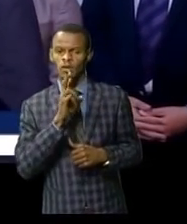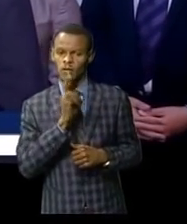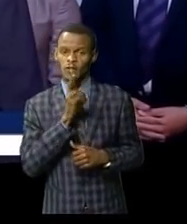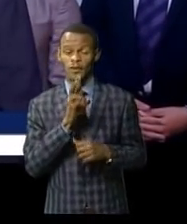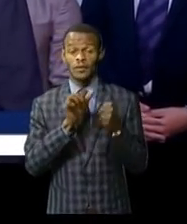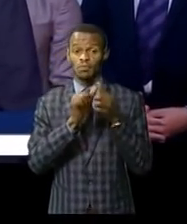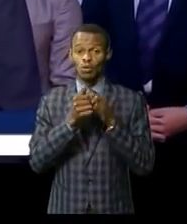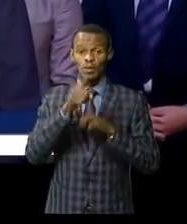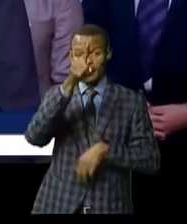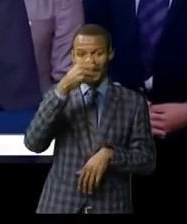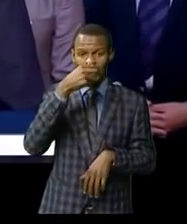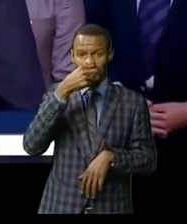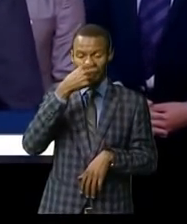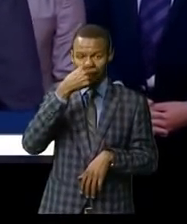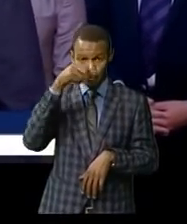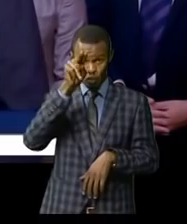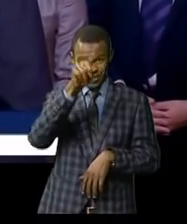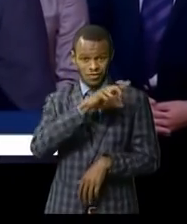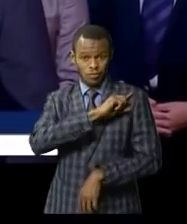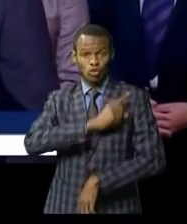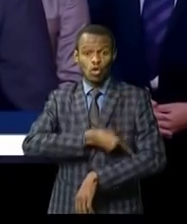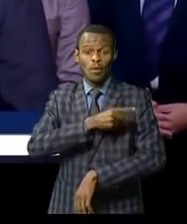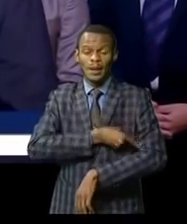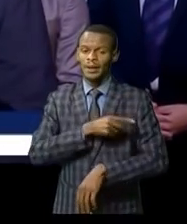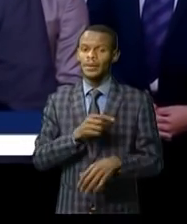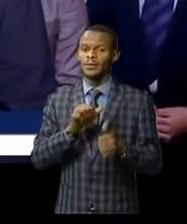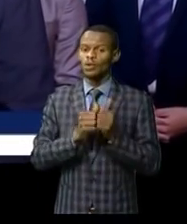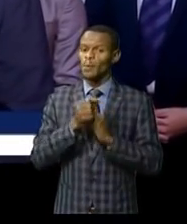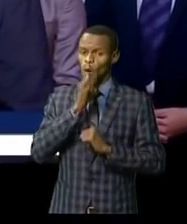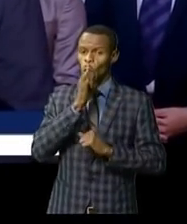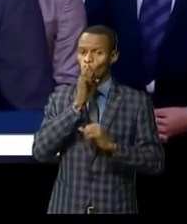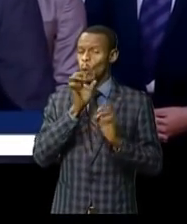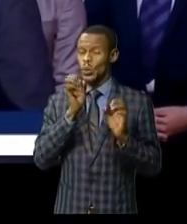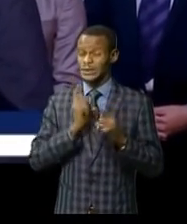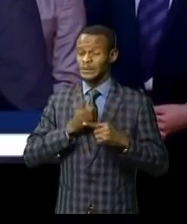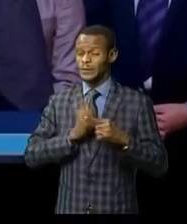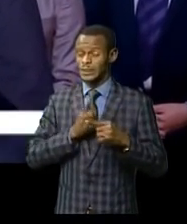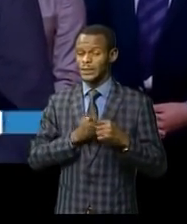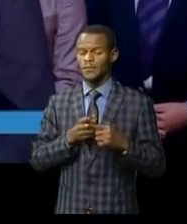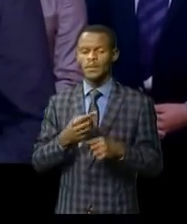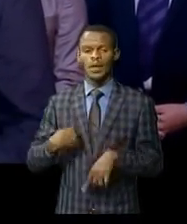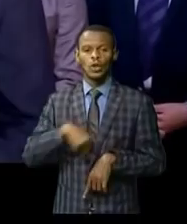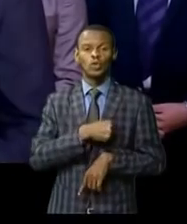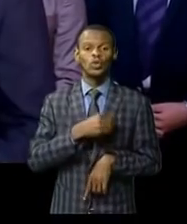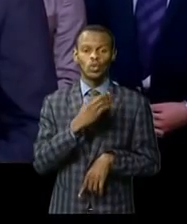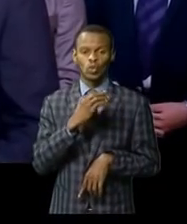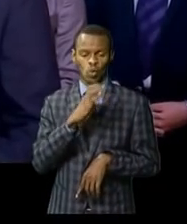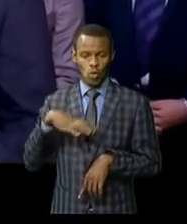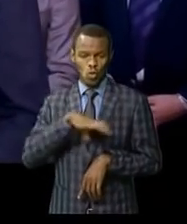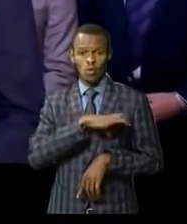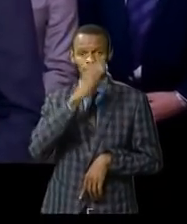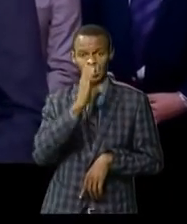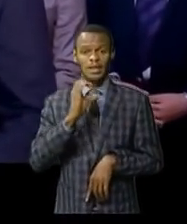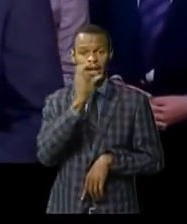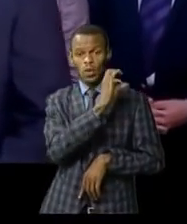Ouest, qui est appuyé par le Comité international de la Croix-Rouge, qui a pour objectif d'apporter de l'eau à environ